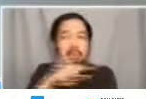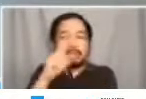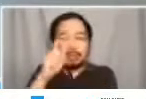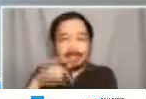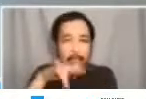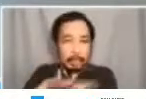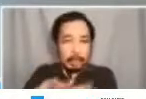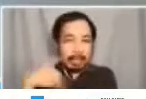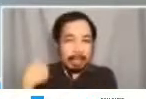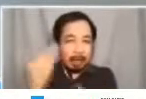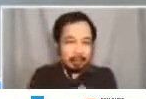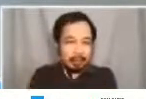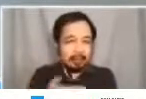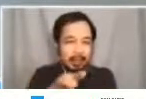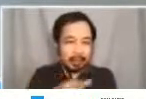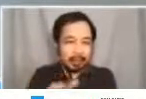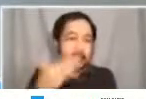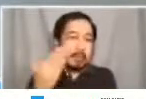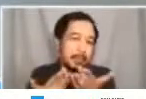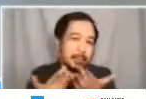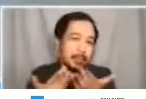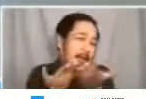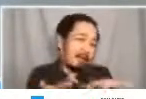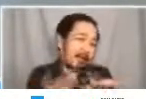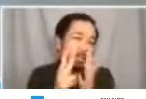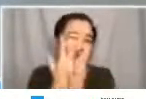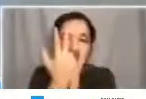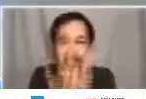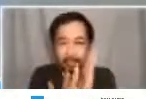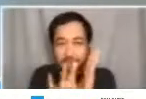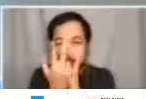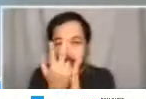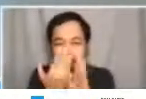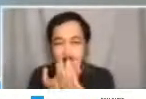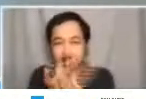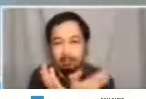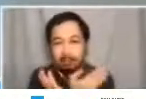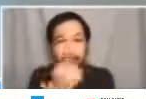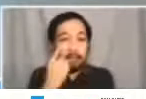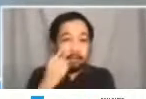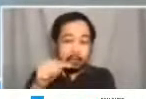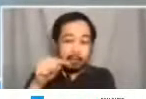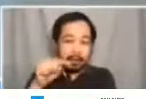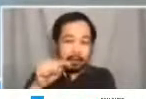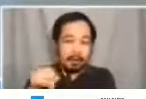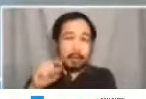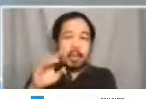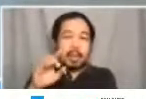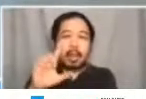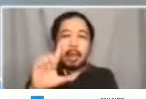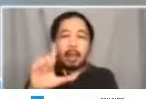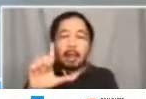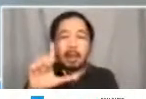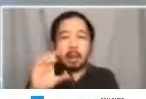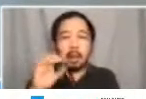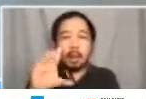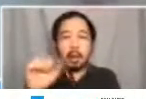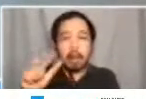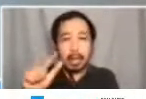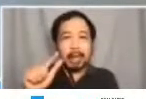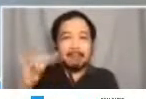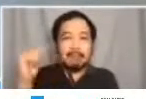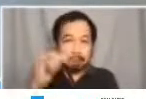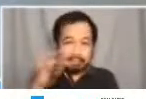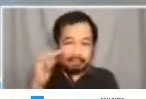i-manage online sa CebuPacificAir.com. I-click lang po yung manage booking. Ngayon, kung lagpas po